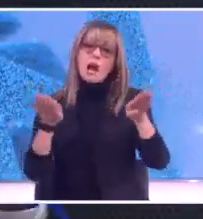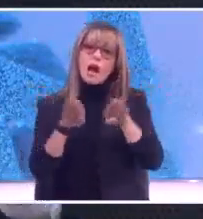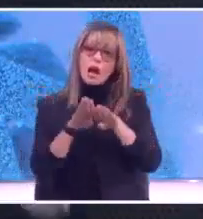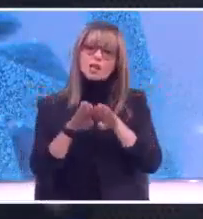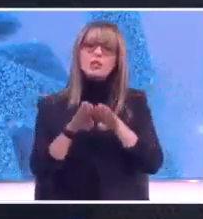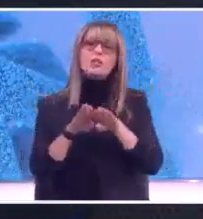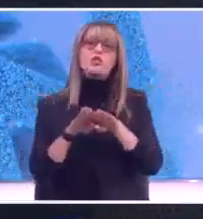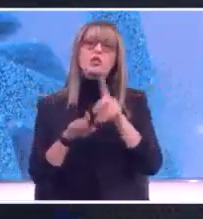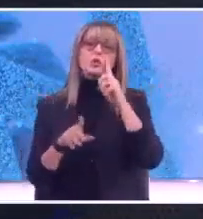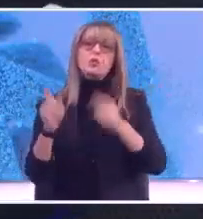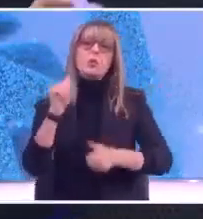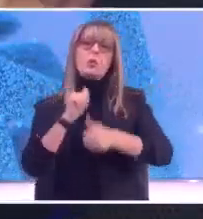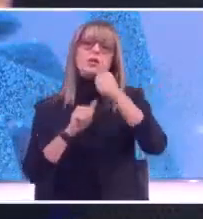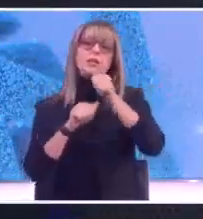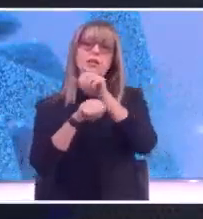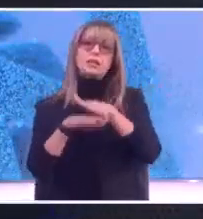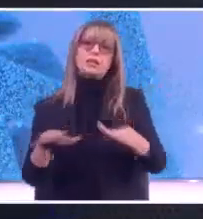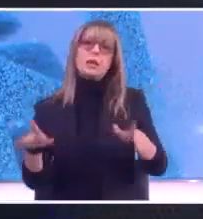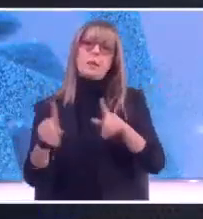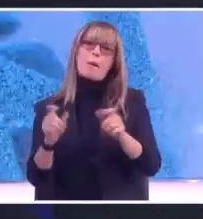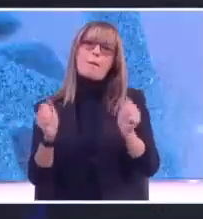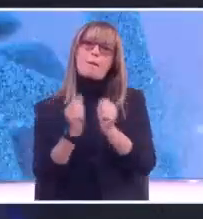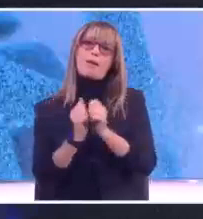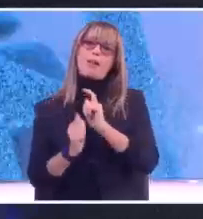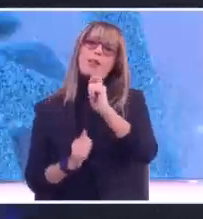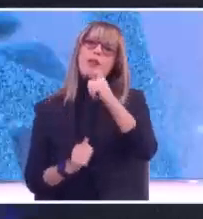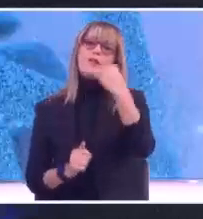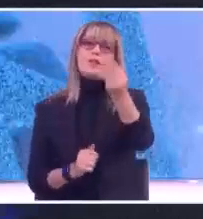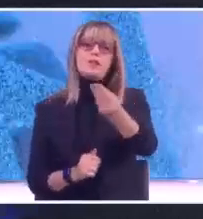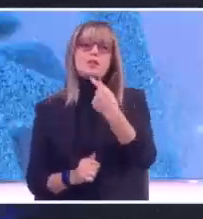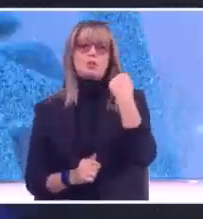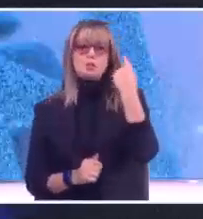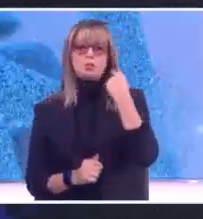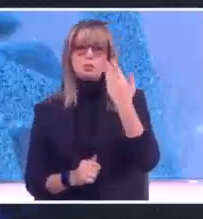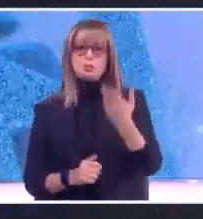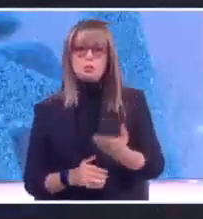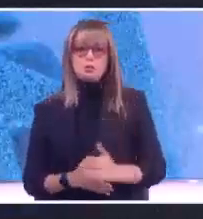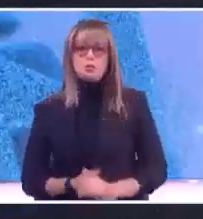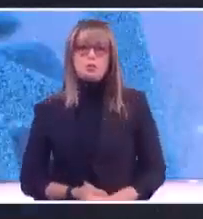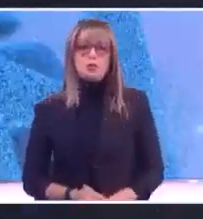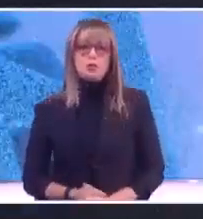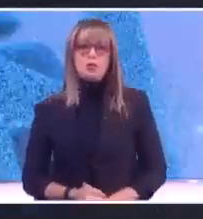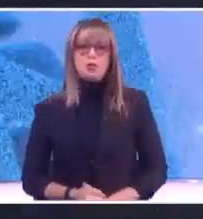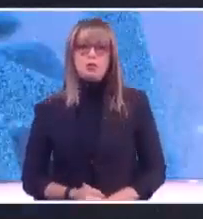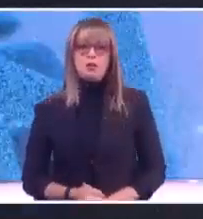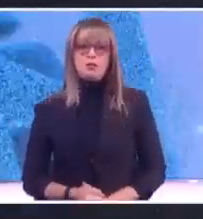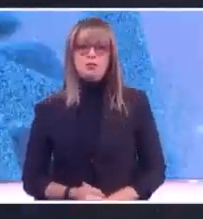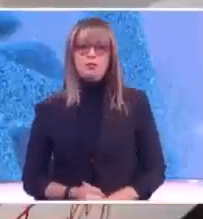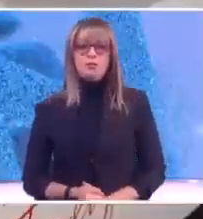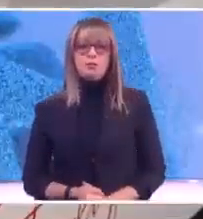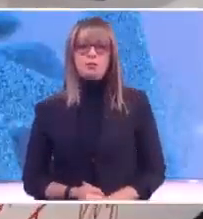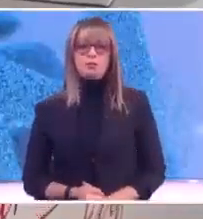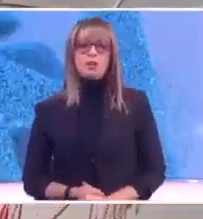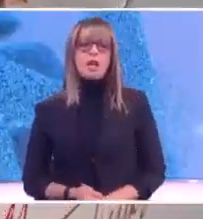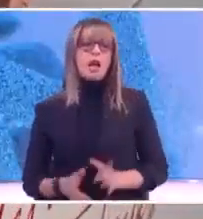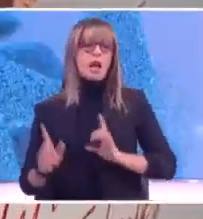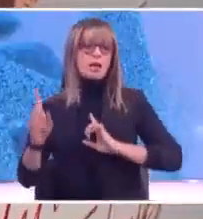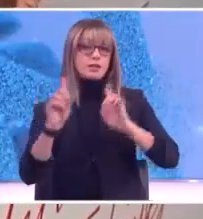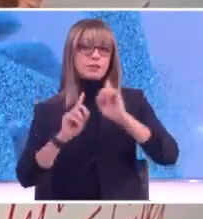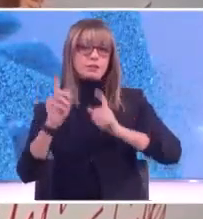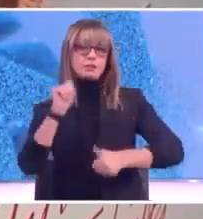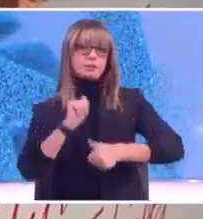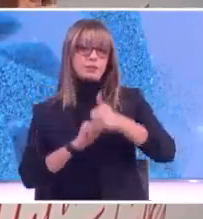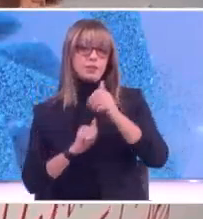cumhurbaşkanlığı sistemi gibi bir sistemi millete teklif etmeyi düşünüyorlar. Karar alacaklar 6 kişi. Adalet Bakanı